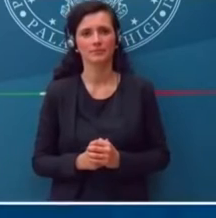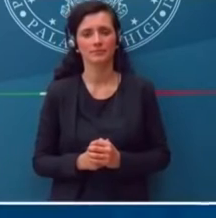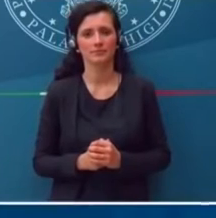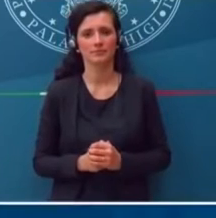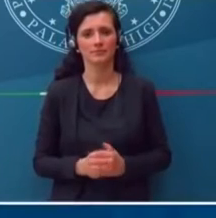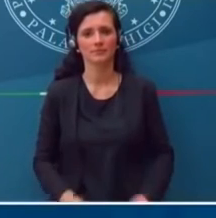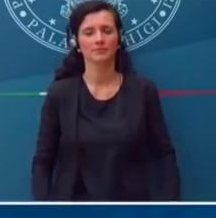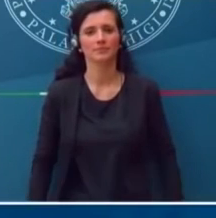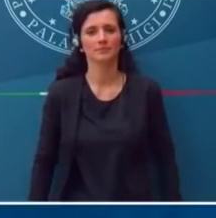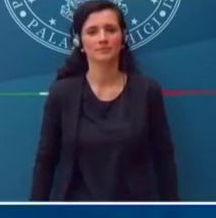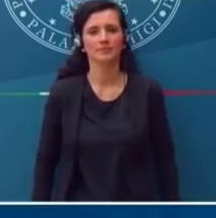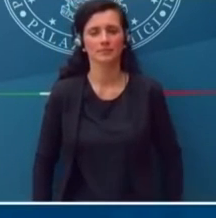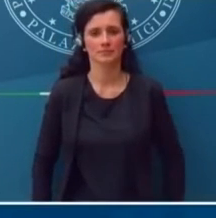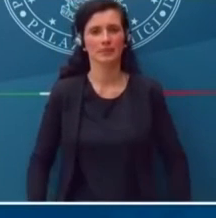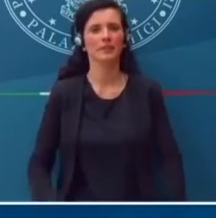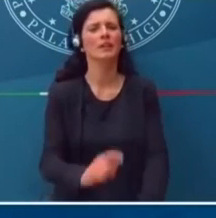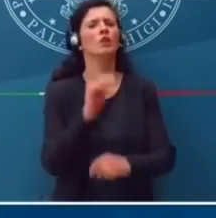La prima domanda era?